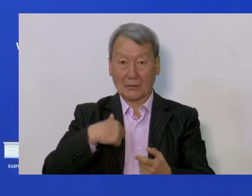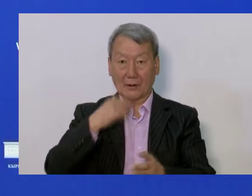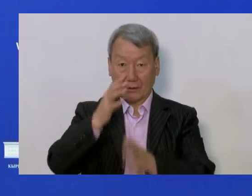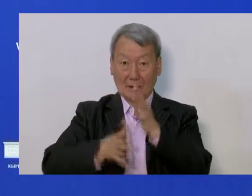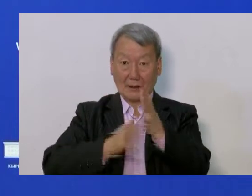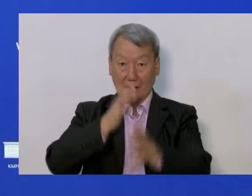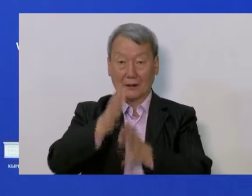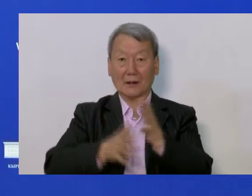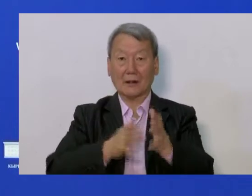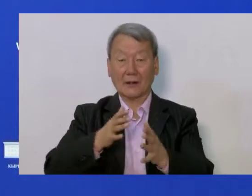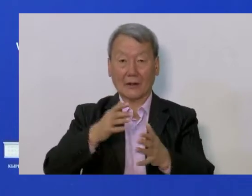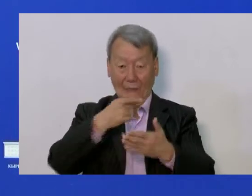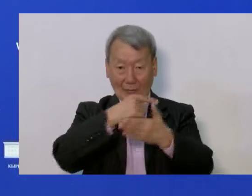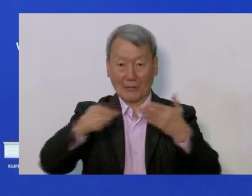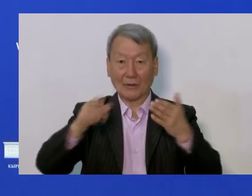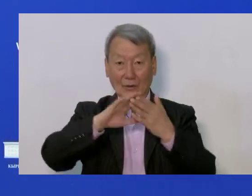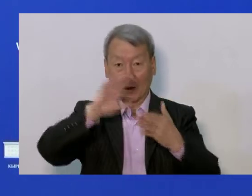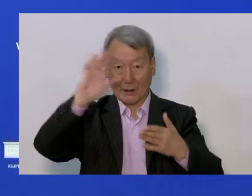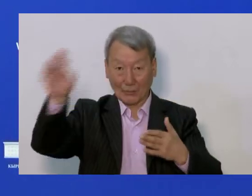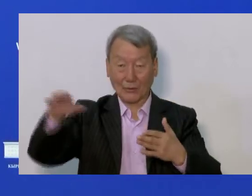мы выписываем